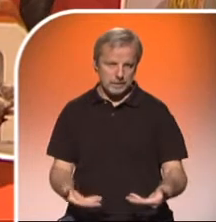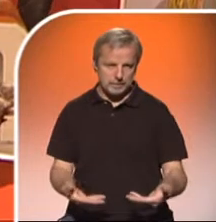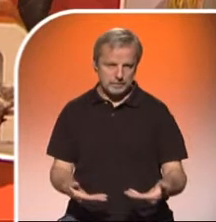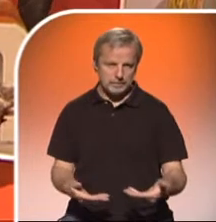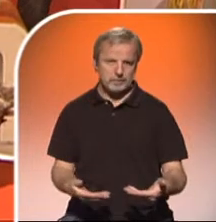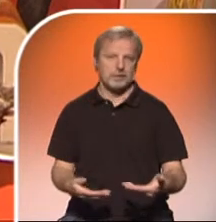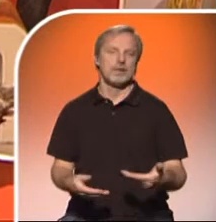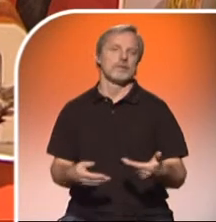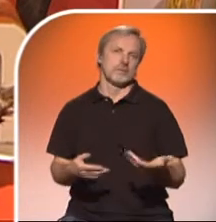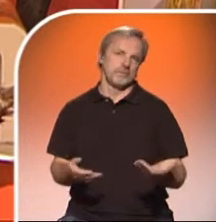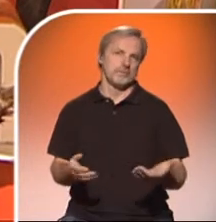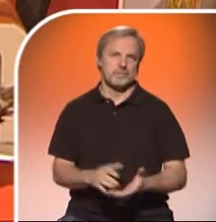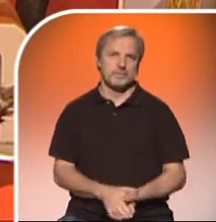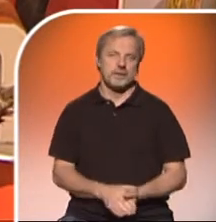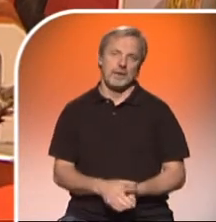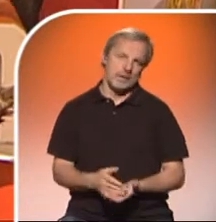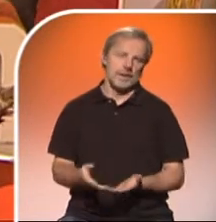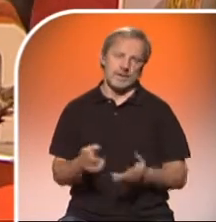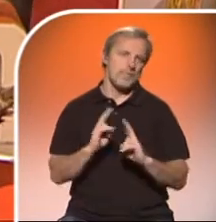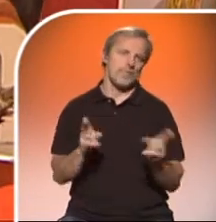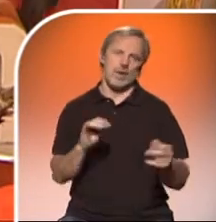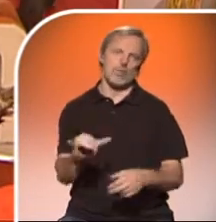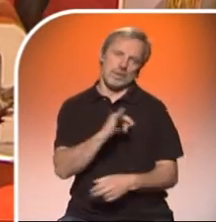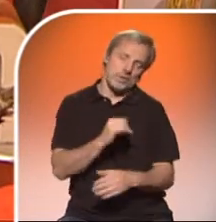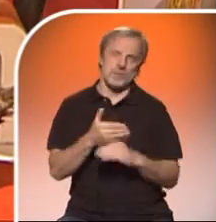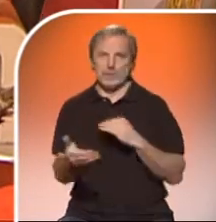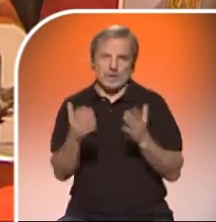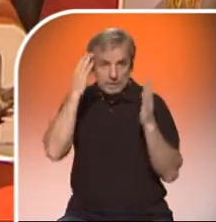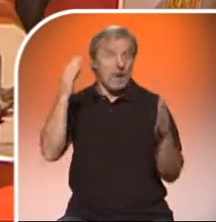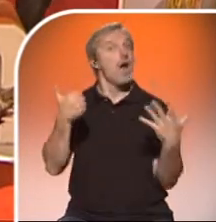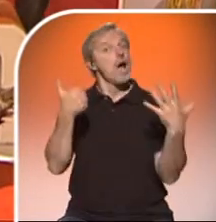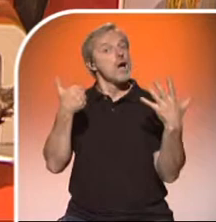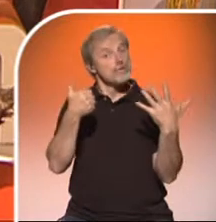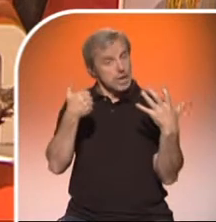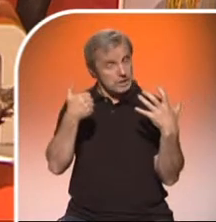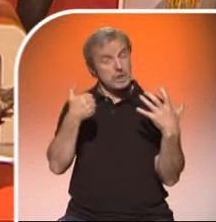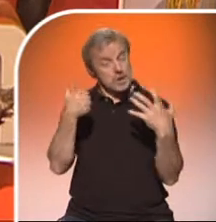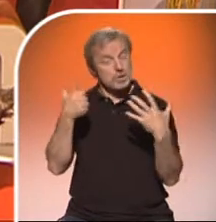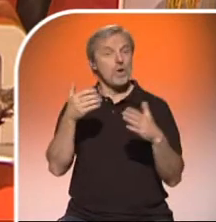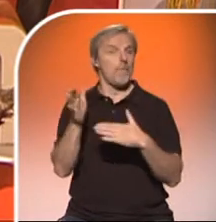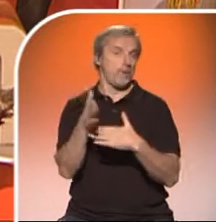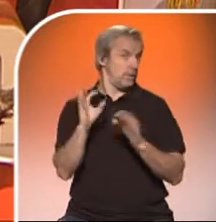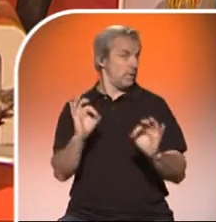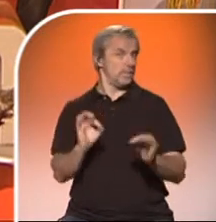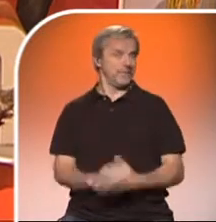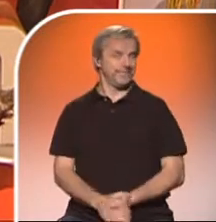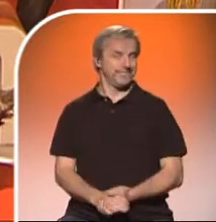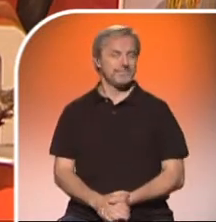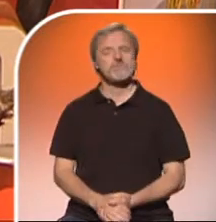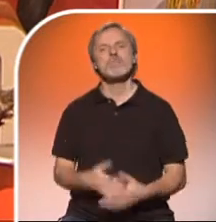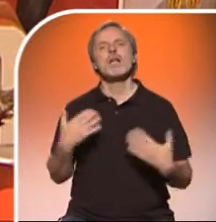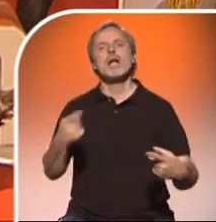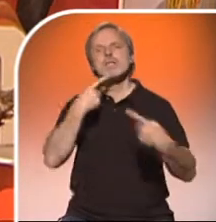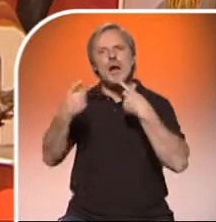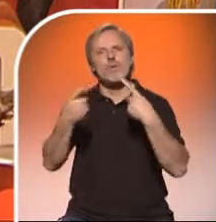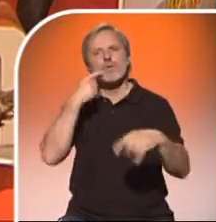proti termínu, takže... Možná to bude dřív, možná to bude později, ale kdyby to bylo 6. prosince. Petře, já se zeptám, dnes probíráme